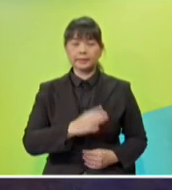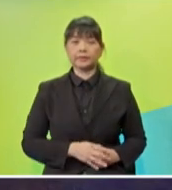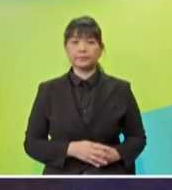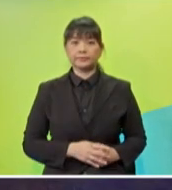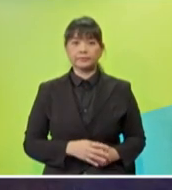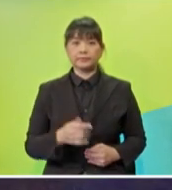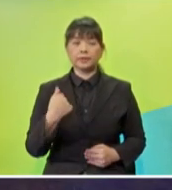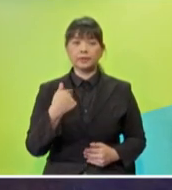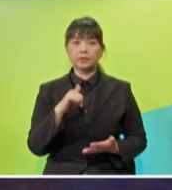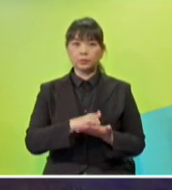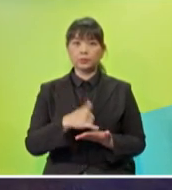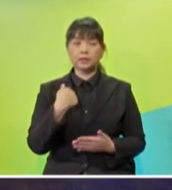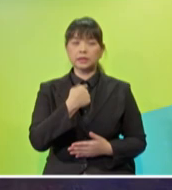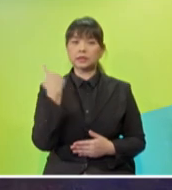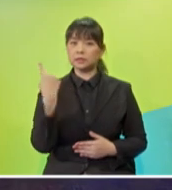dia bahagia